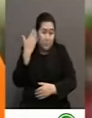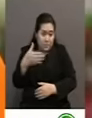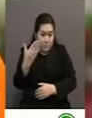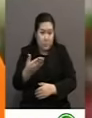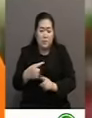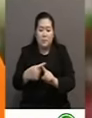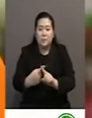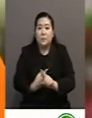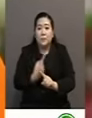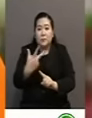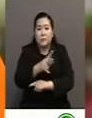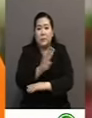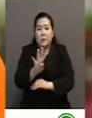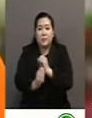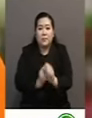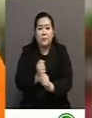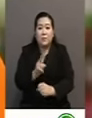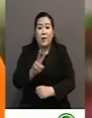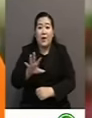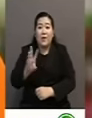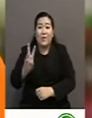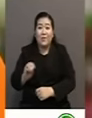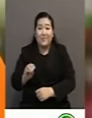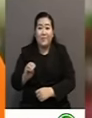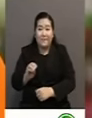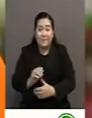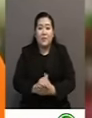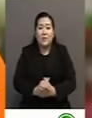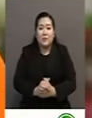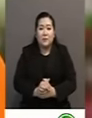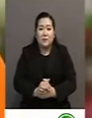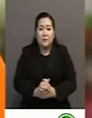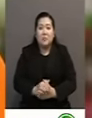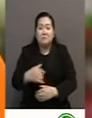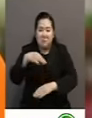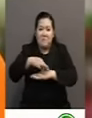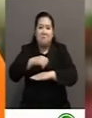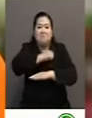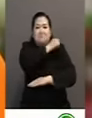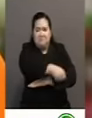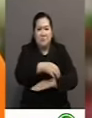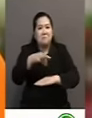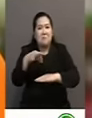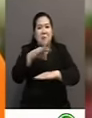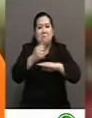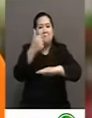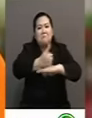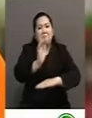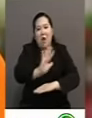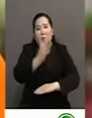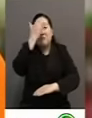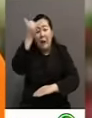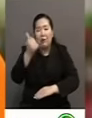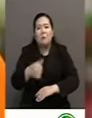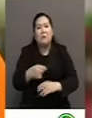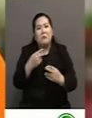4มีนาคมพุทธศักราช2560นี้ที่มีการโปรดเกล้าโปรดกระหม่อมให้ถอดถอนออกจากสมณศักดิ์เพราะว่าหลบหนีคดีจากหล